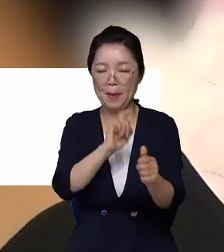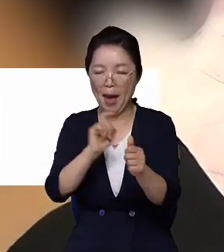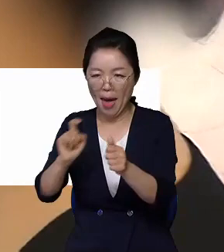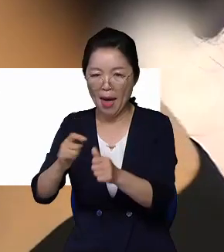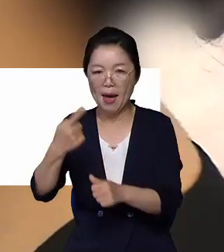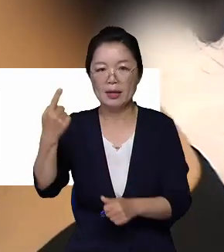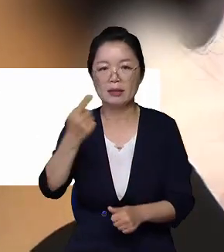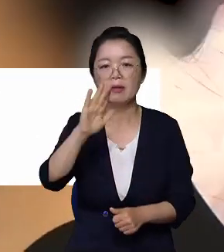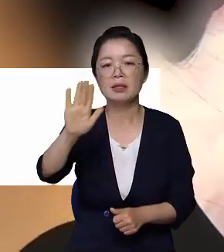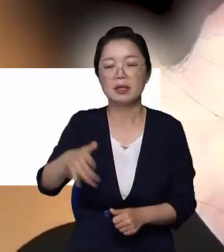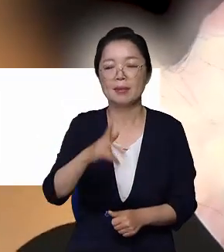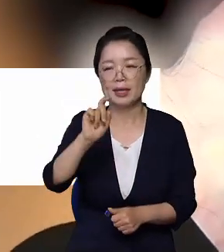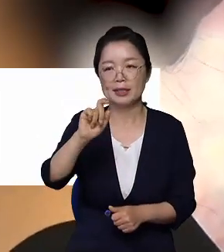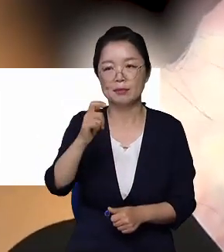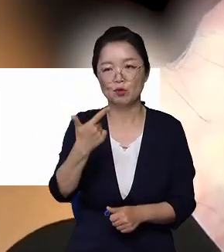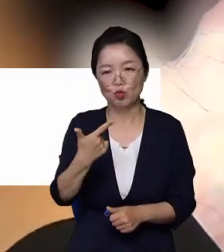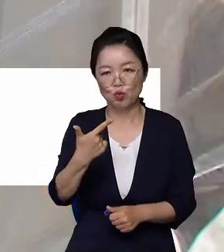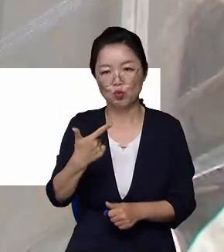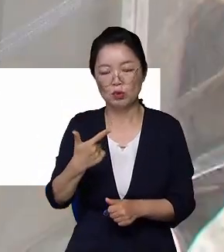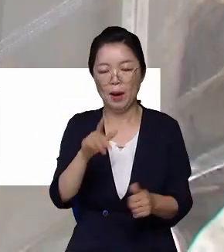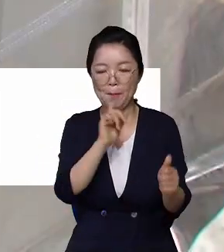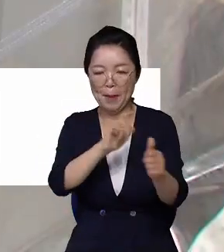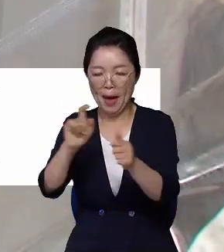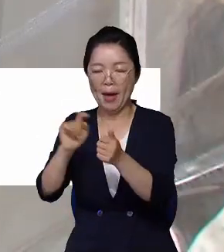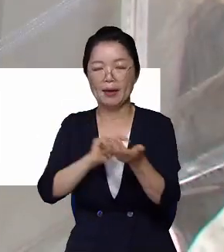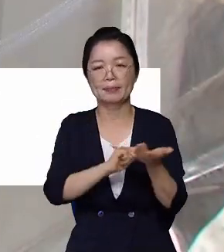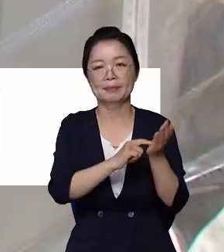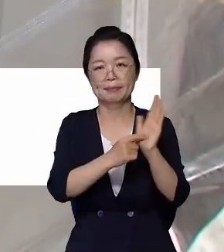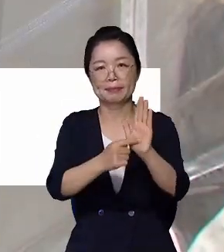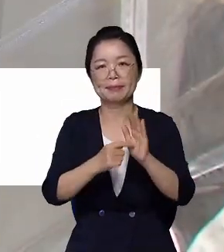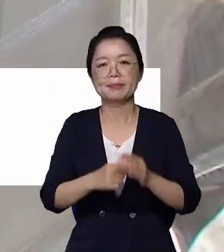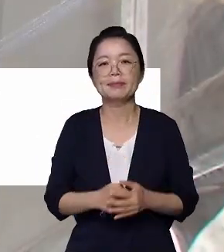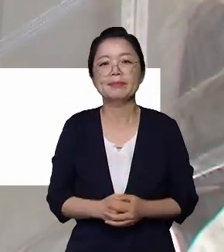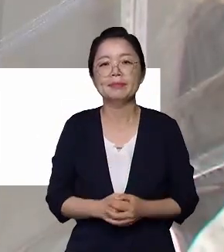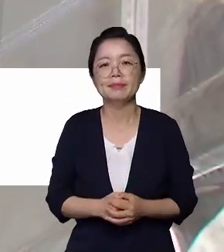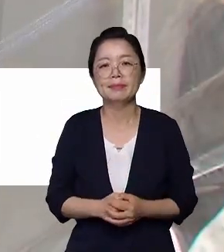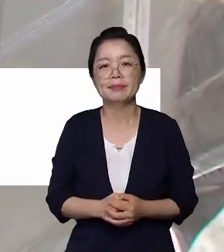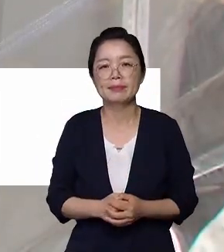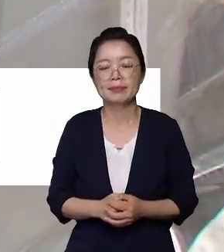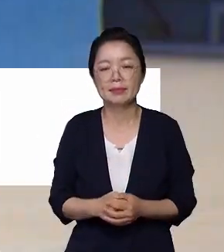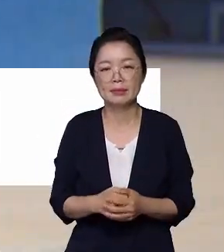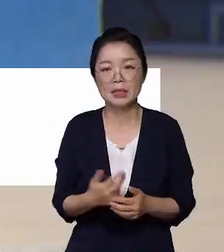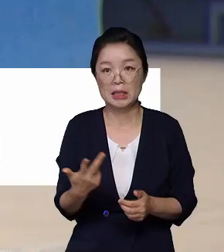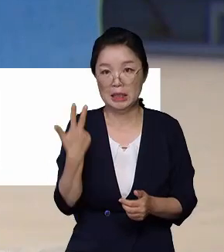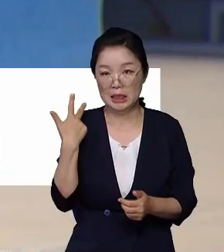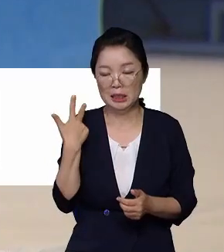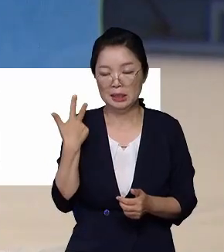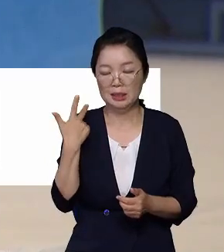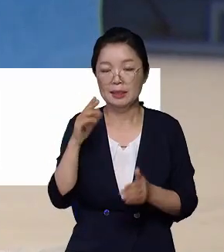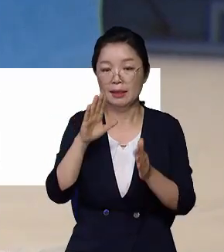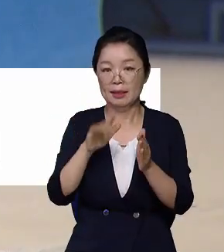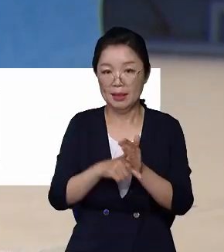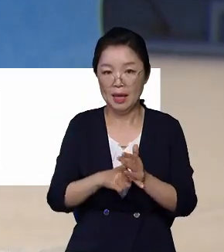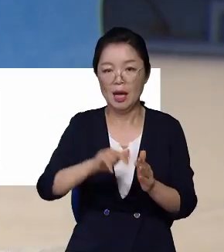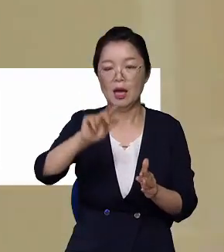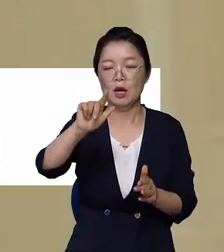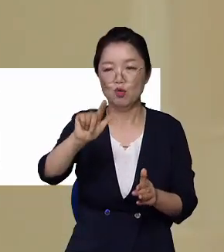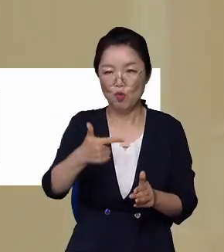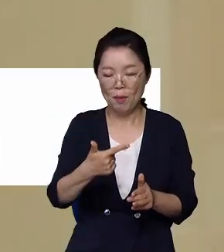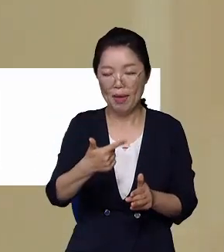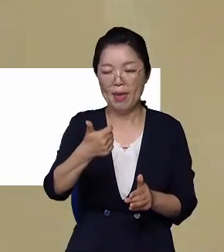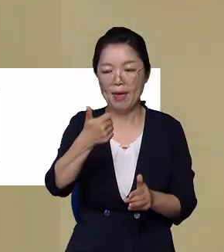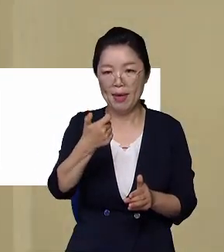모두 1,416명의 신규 확진자가 발생했다고 밝혔습니다. 일주일 전인 지난 5일 665명에